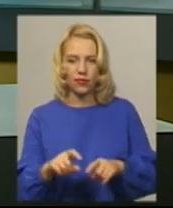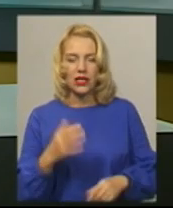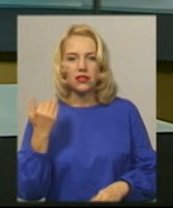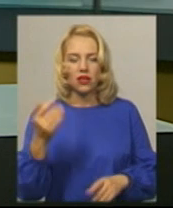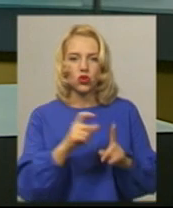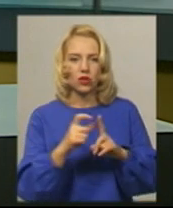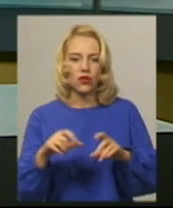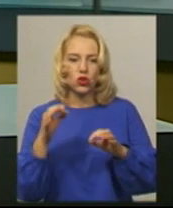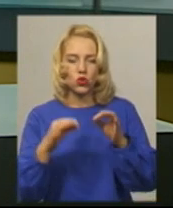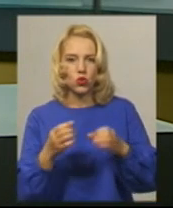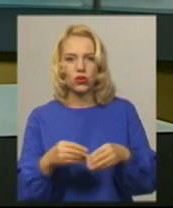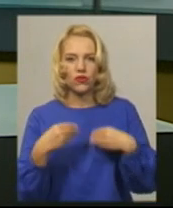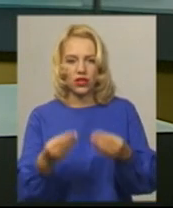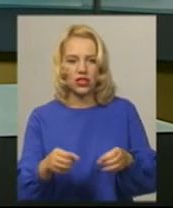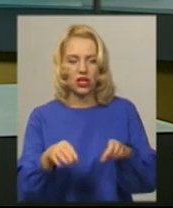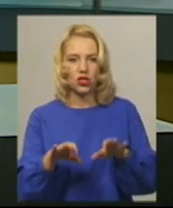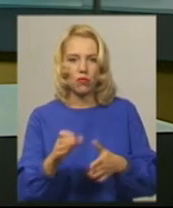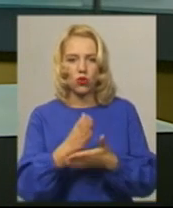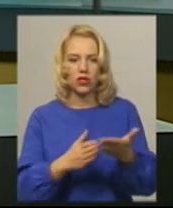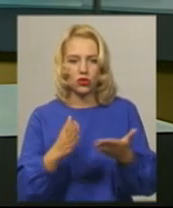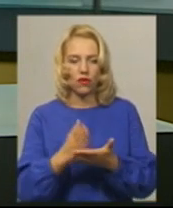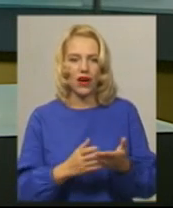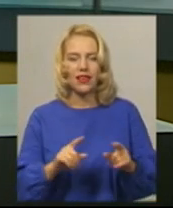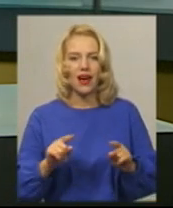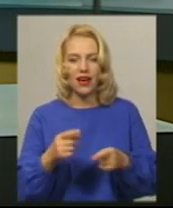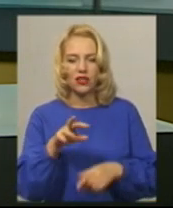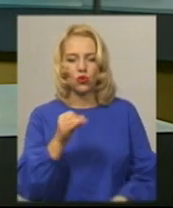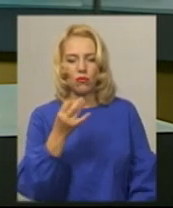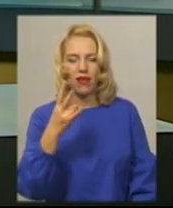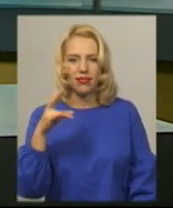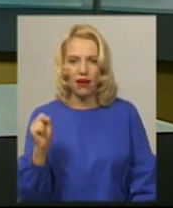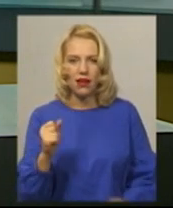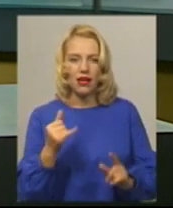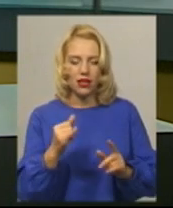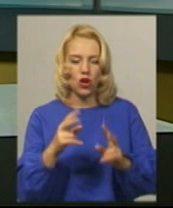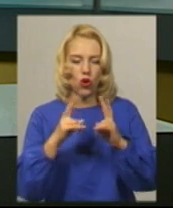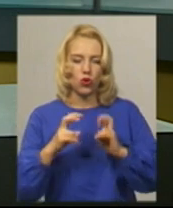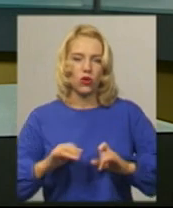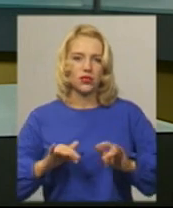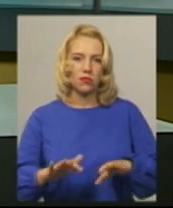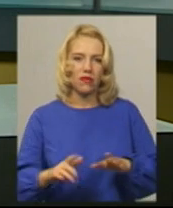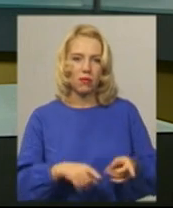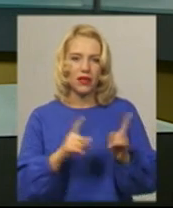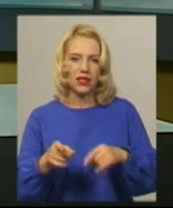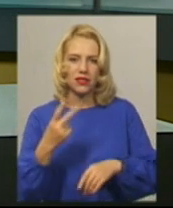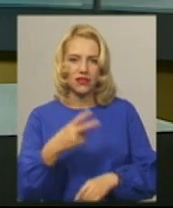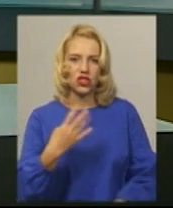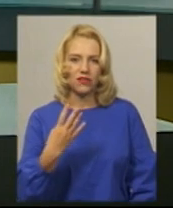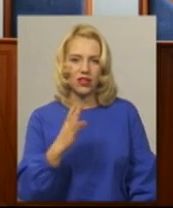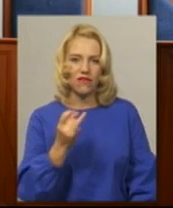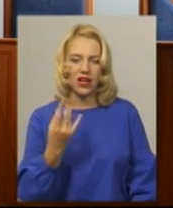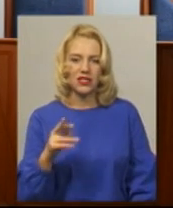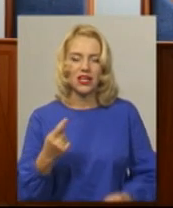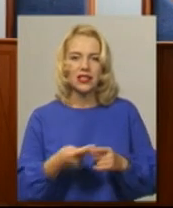суд виніс рішення про скасування арешту майна господарства, а розгляд справи перенесли на 24 вересня. Це